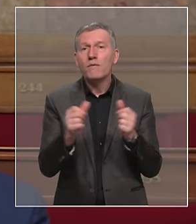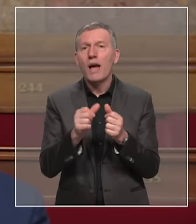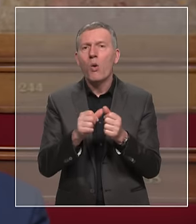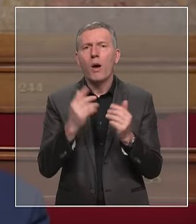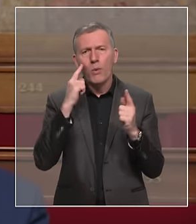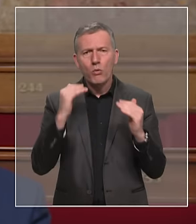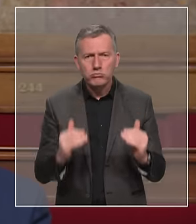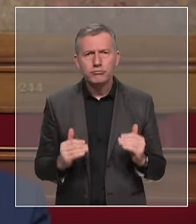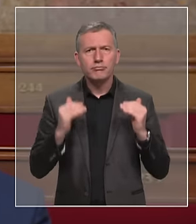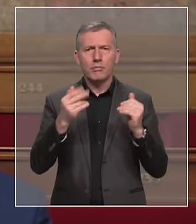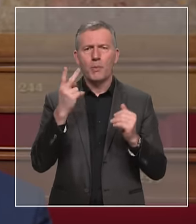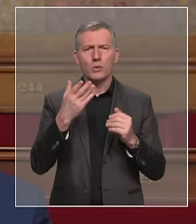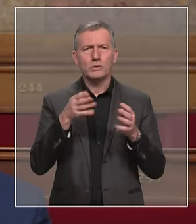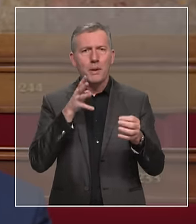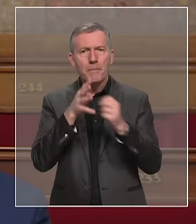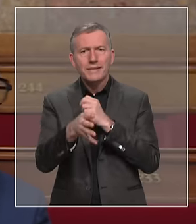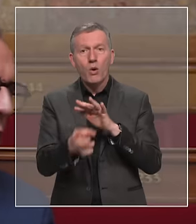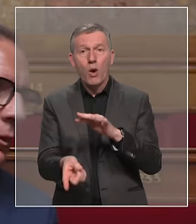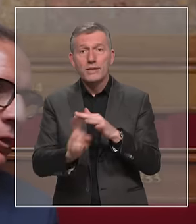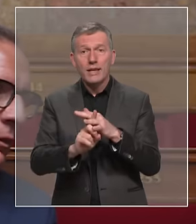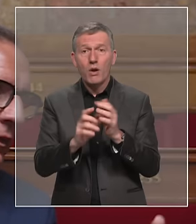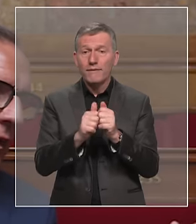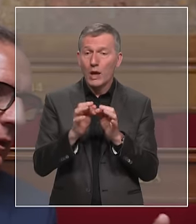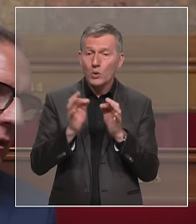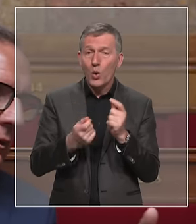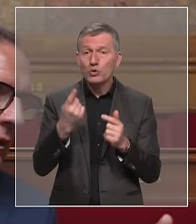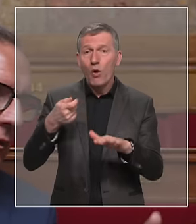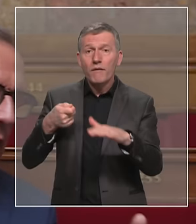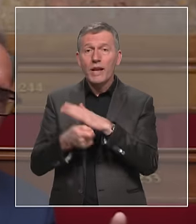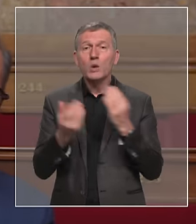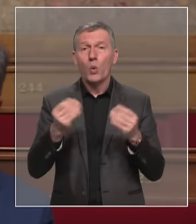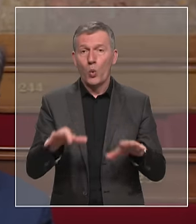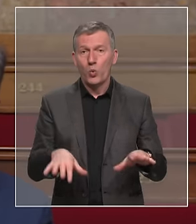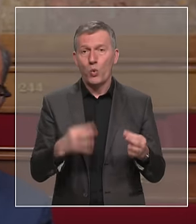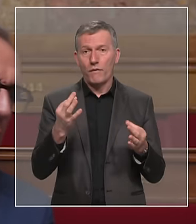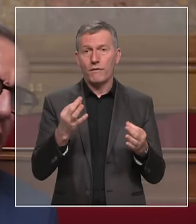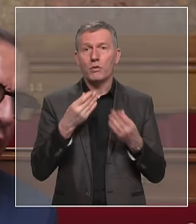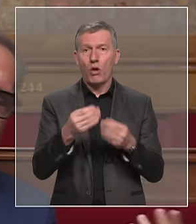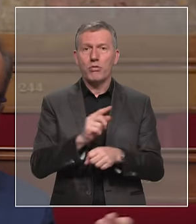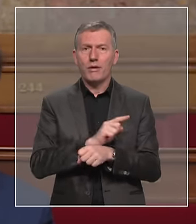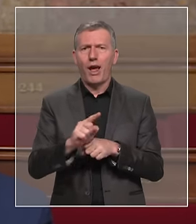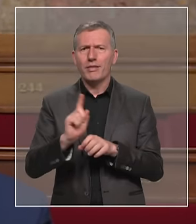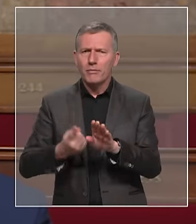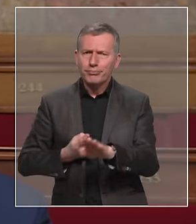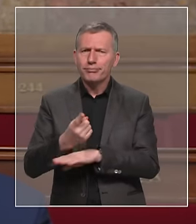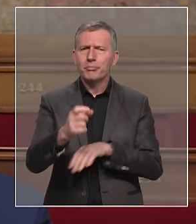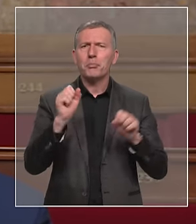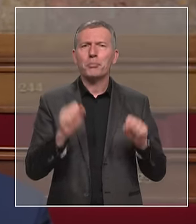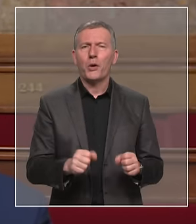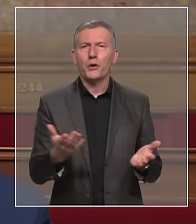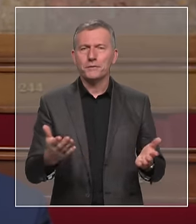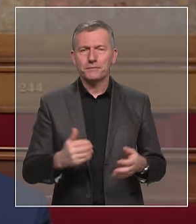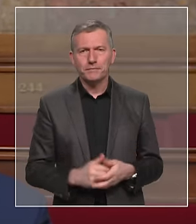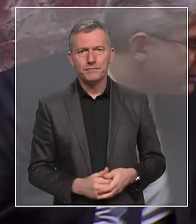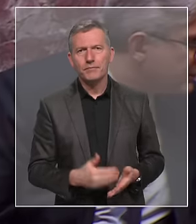renforcer les missions de l'insertion ? Par quelles solutions de financement tendez-vous déployer et garantir leur pérennité ?